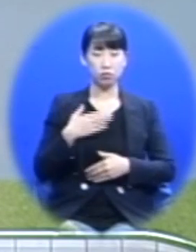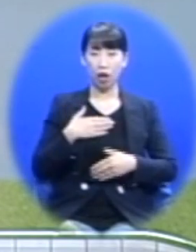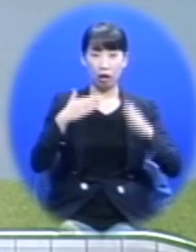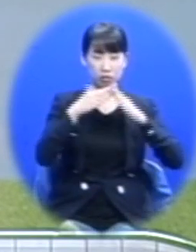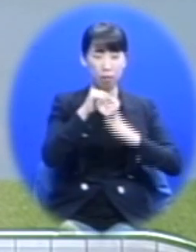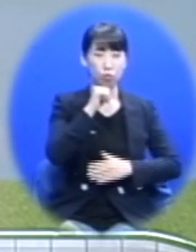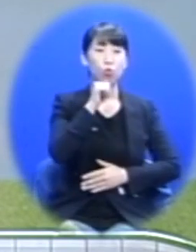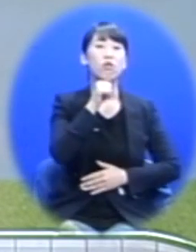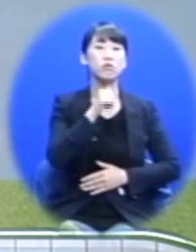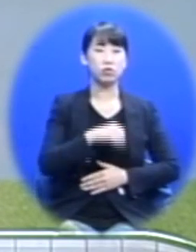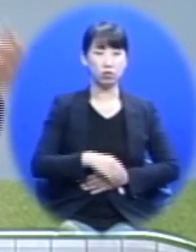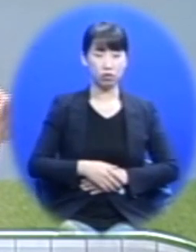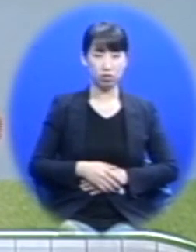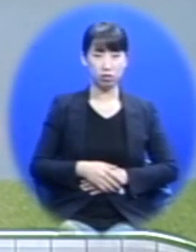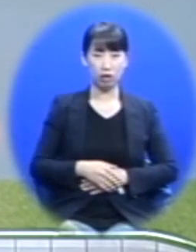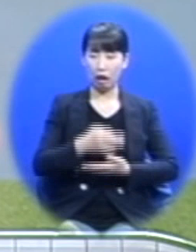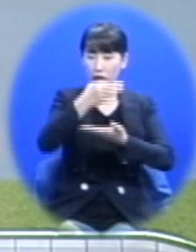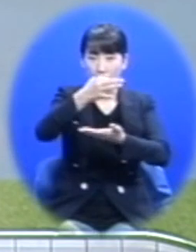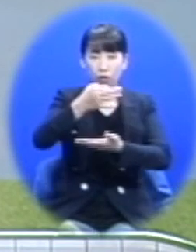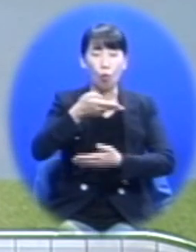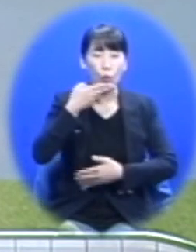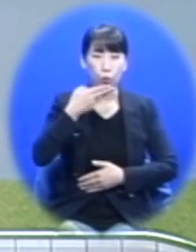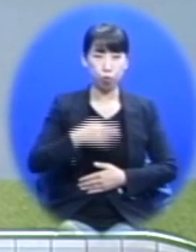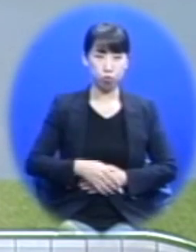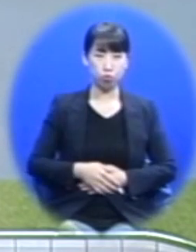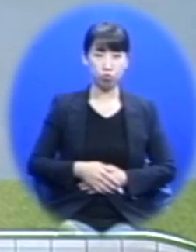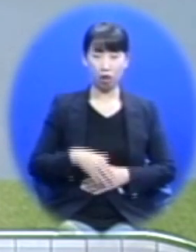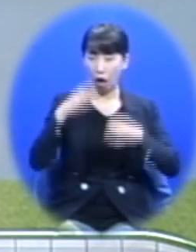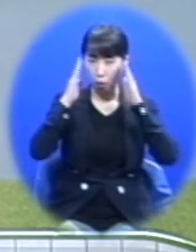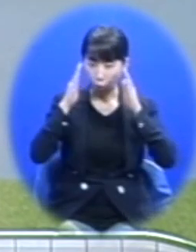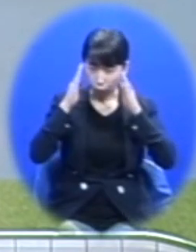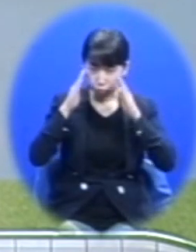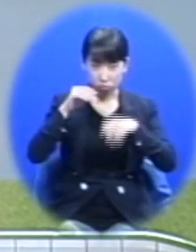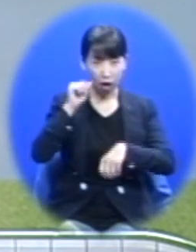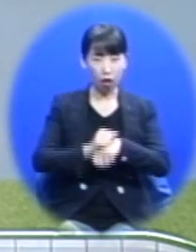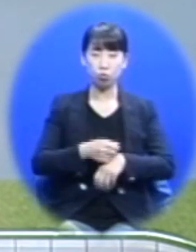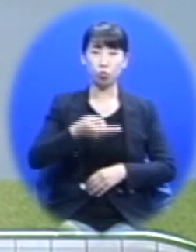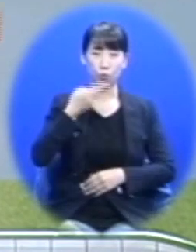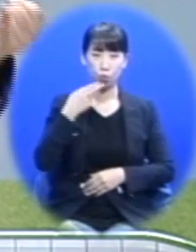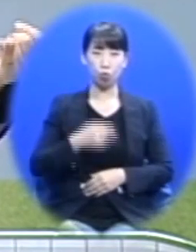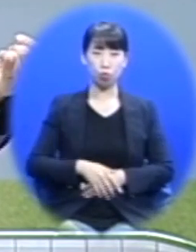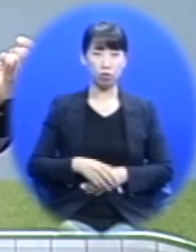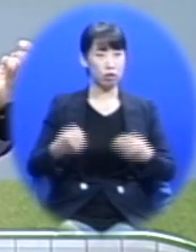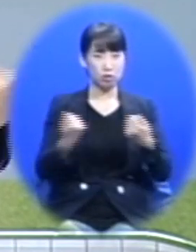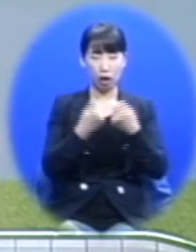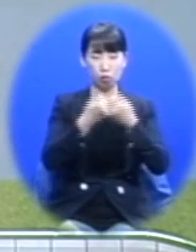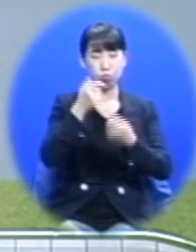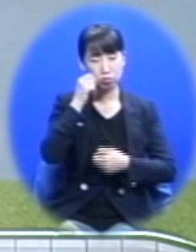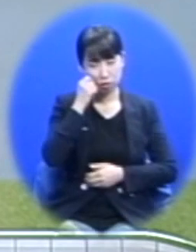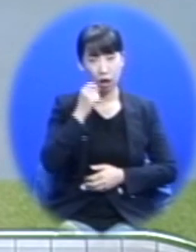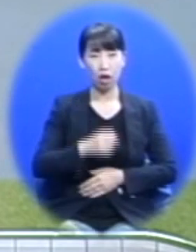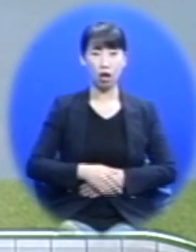게 없고 가지고 있는 재산도 없고 그리고 공부를 제대로 한 학력도 없고 그리고 싸움도 제대로 못하고